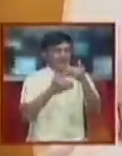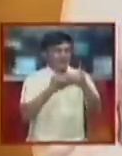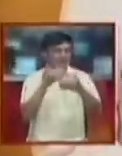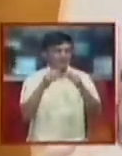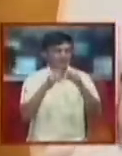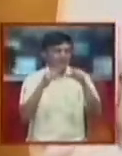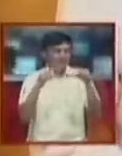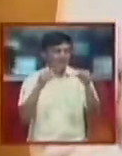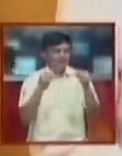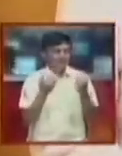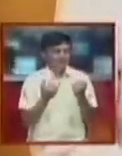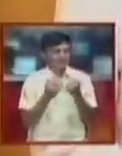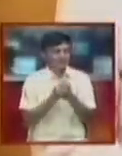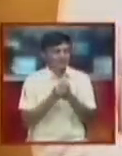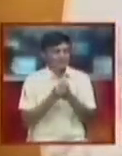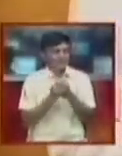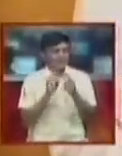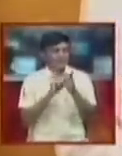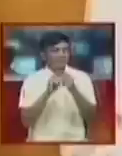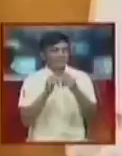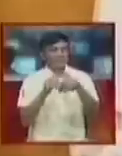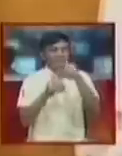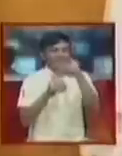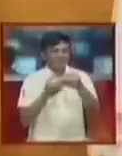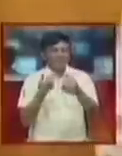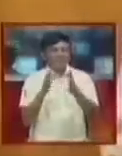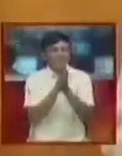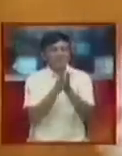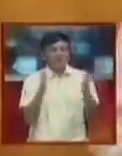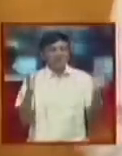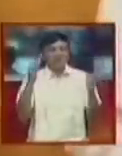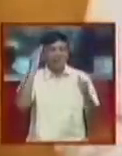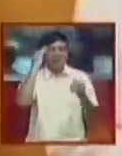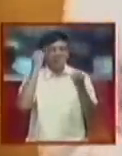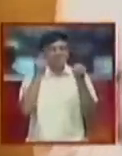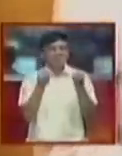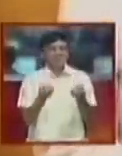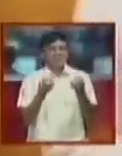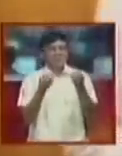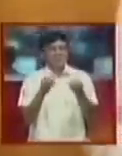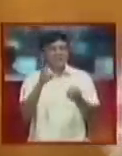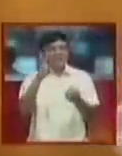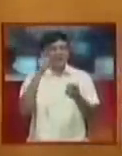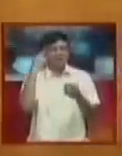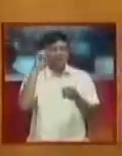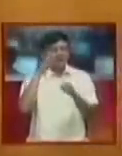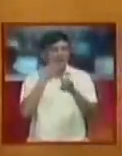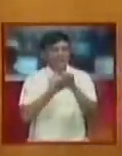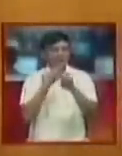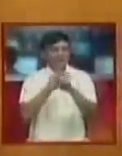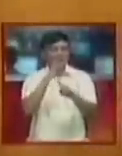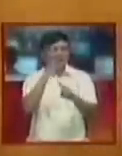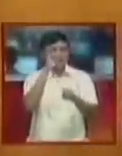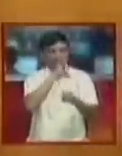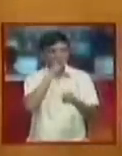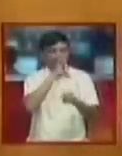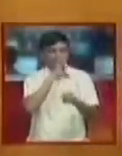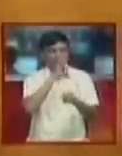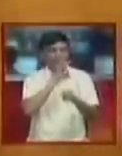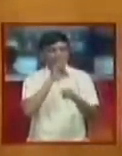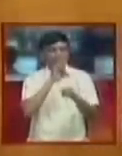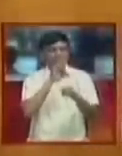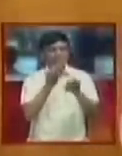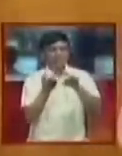sa tanong buhay nila. Sa iba po, mas malaki pa. May nagsasabing 6 sa bawat 10 Pilipino ang